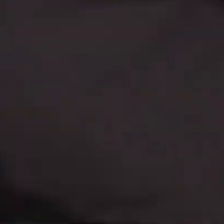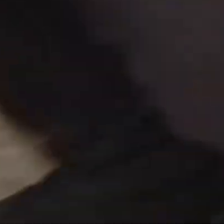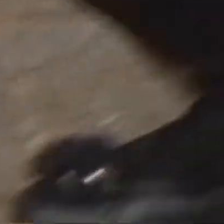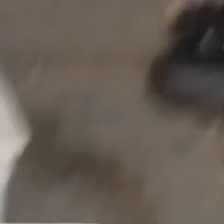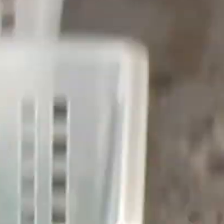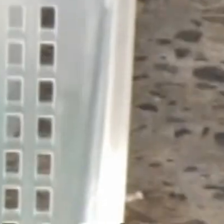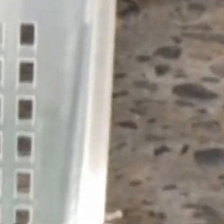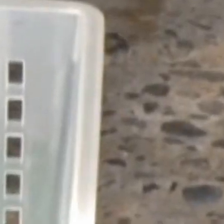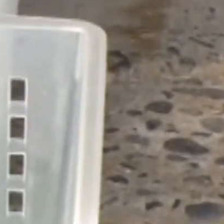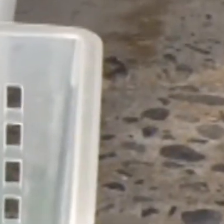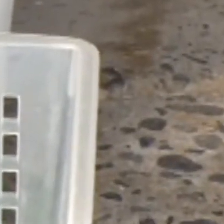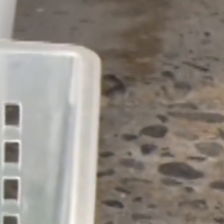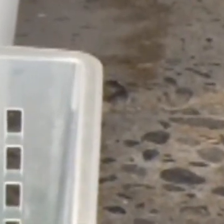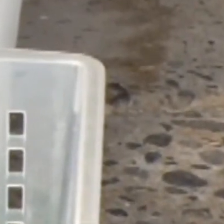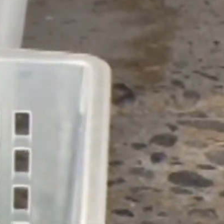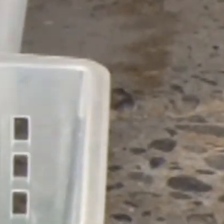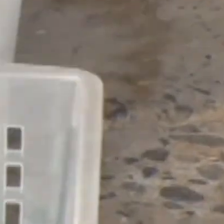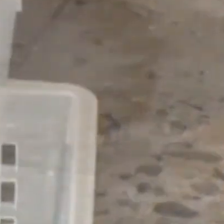あ